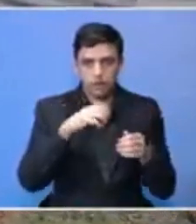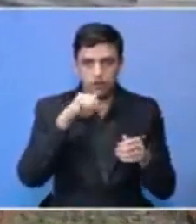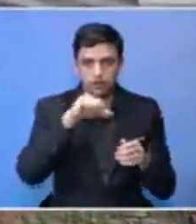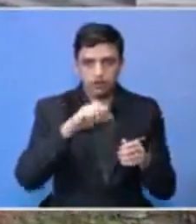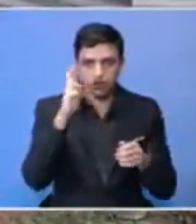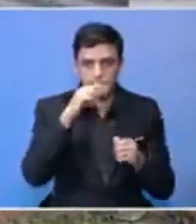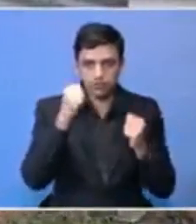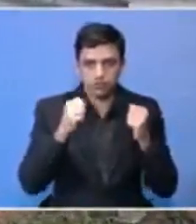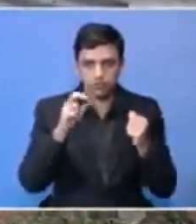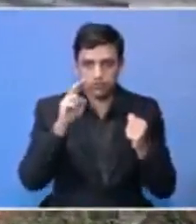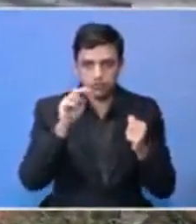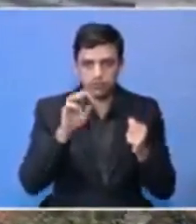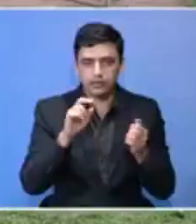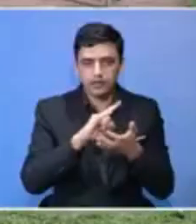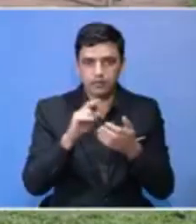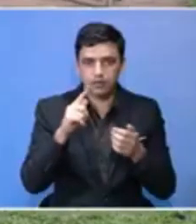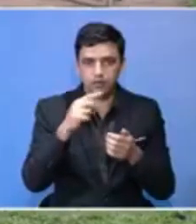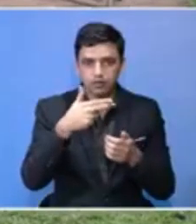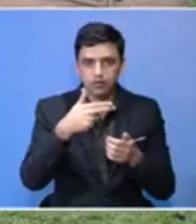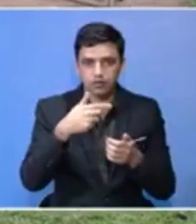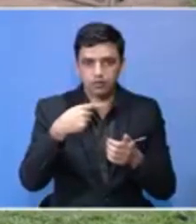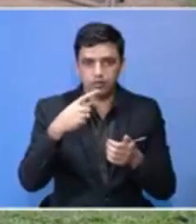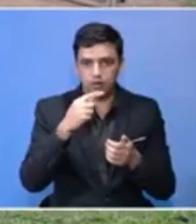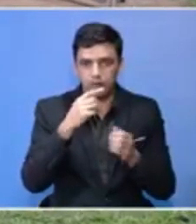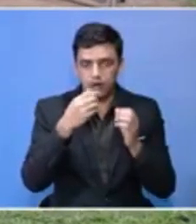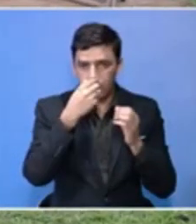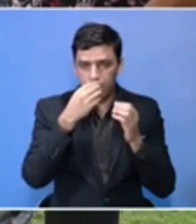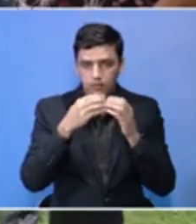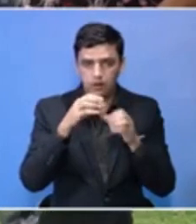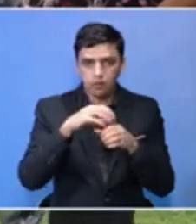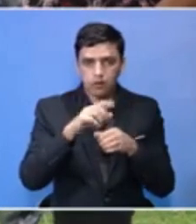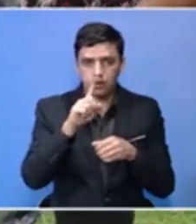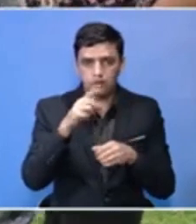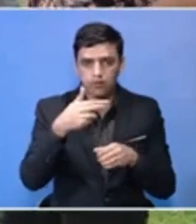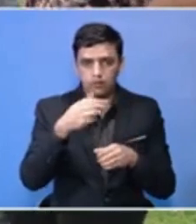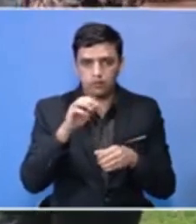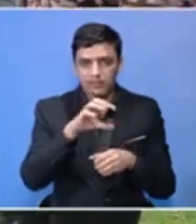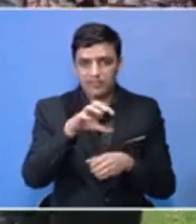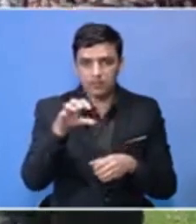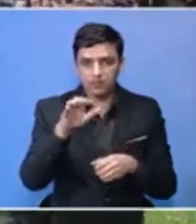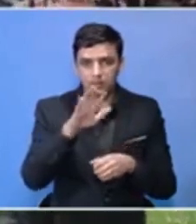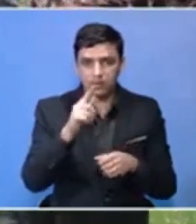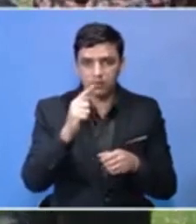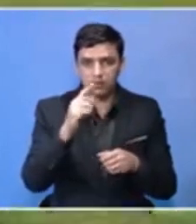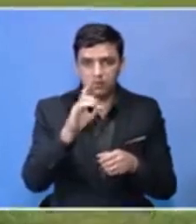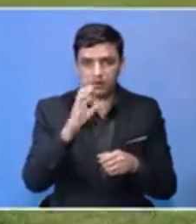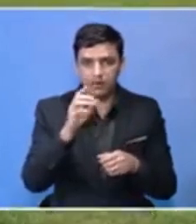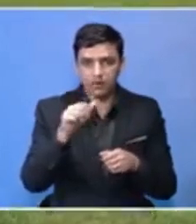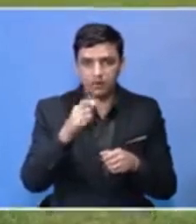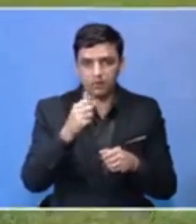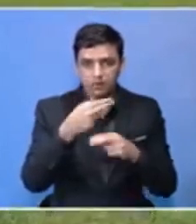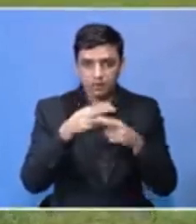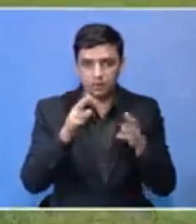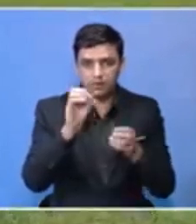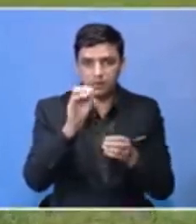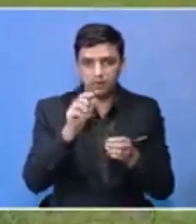नै बस्नु परेको छ। झापाको कचनकवल गाउँपालिका वाडा नम्बर 1 चमरफिटाका स्थानीयले 5 जग्गा